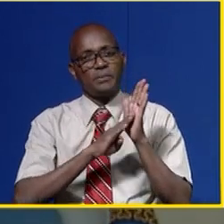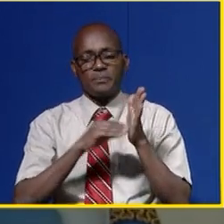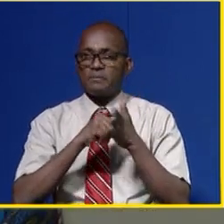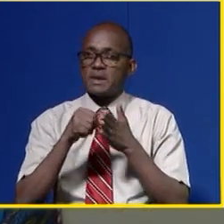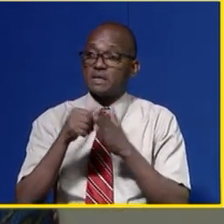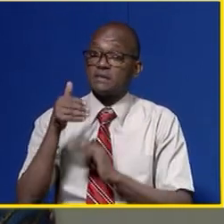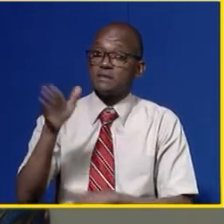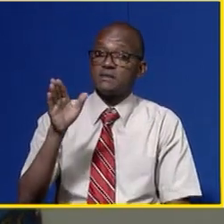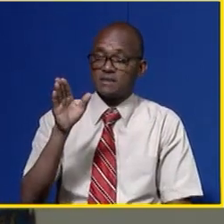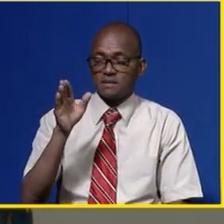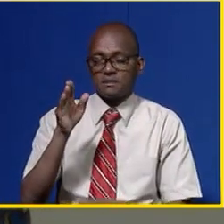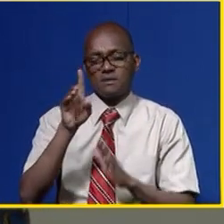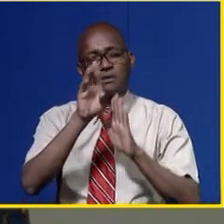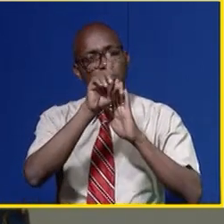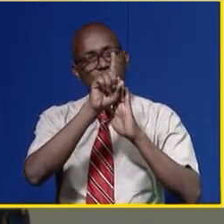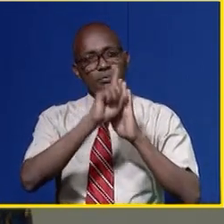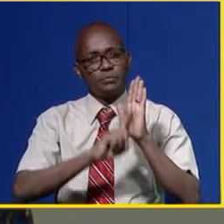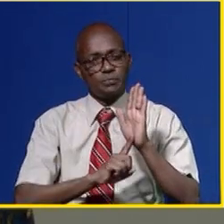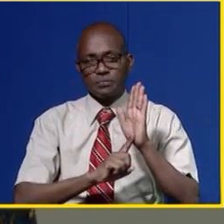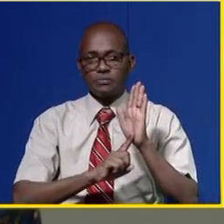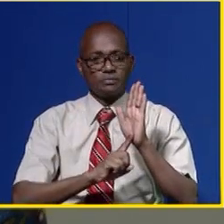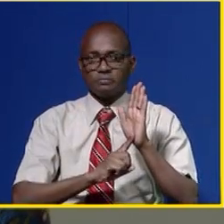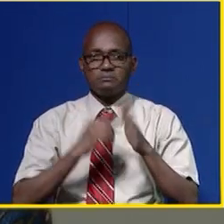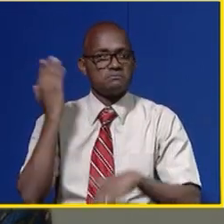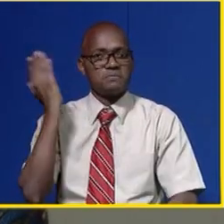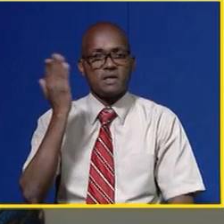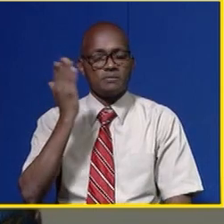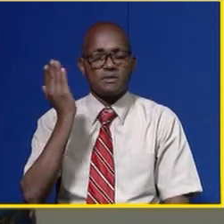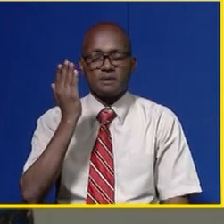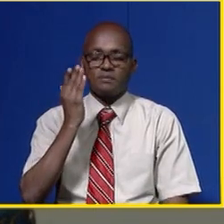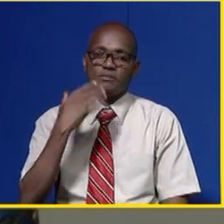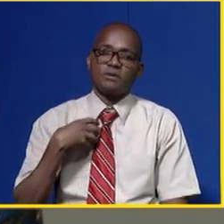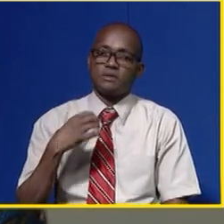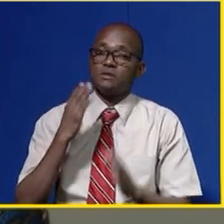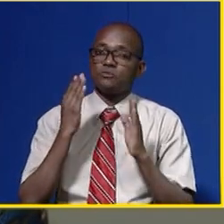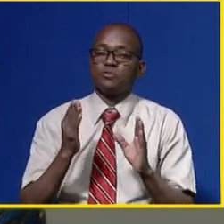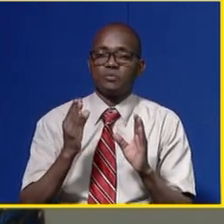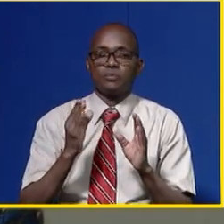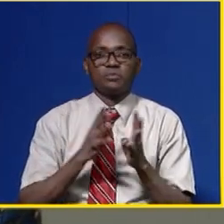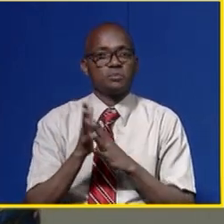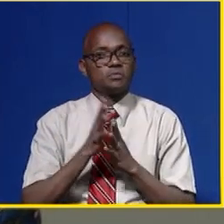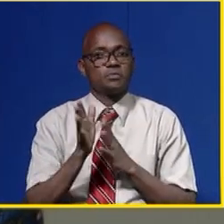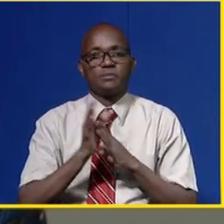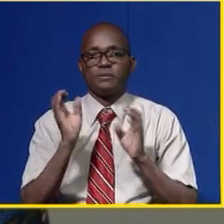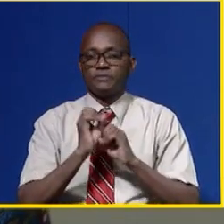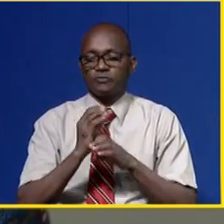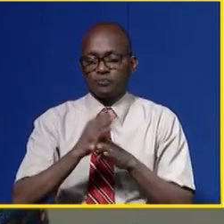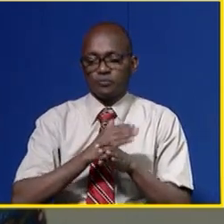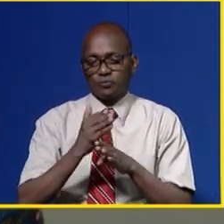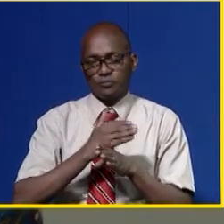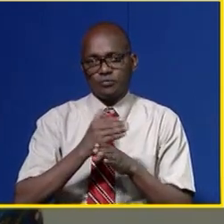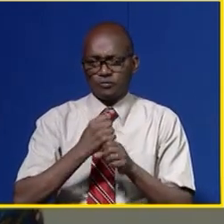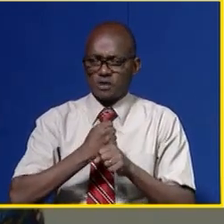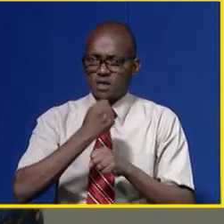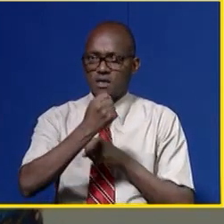zitaporomoka. Pia hotuba ya waziri mkuu haijaeleza hatua za kibajeti zilizochukuliwa